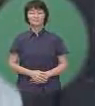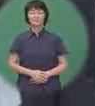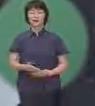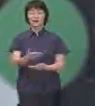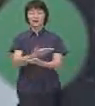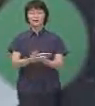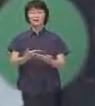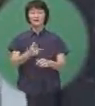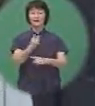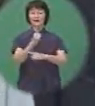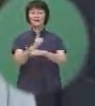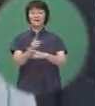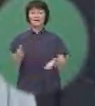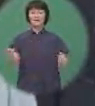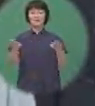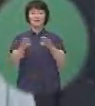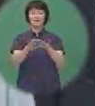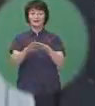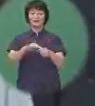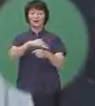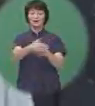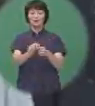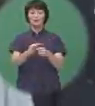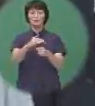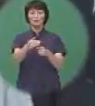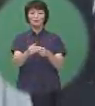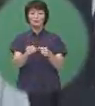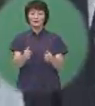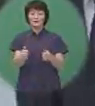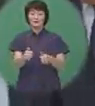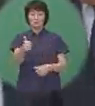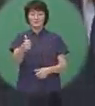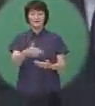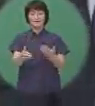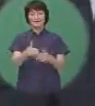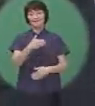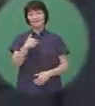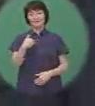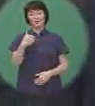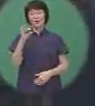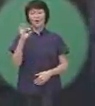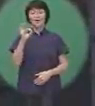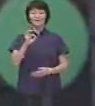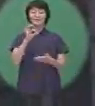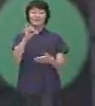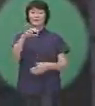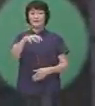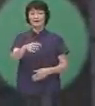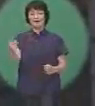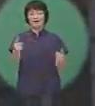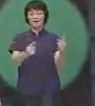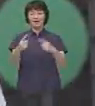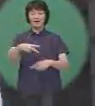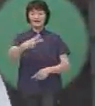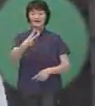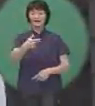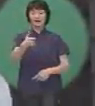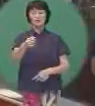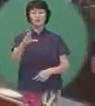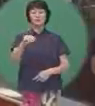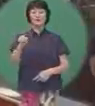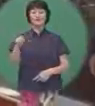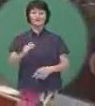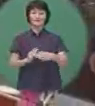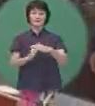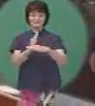ふれあい科学館は宇宙飛行士体験などができる有料ゾーンの入館者が250万人に達